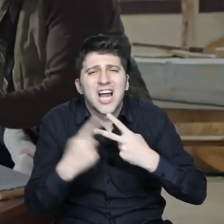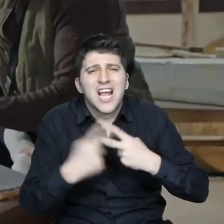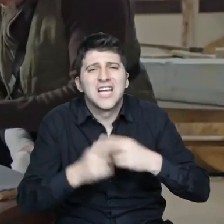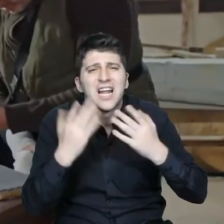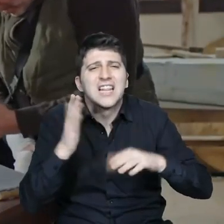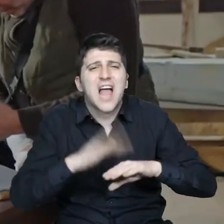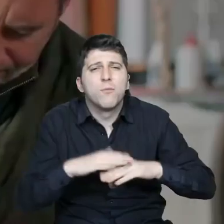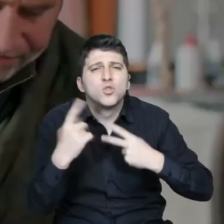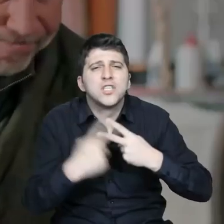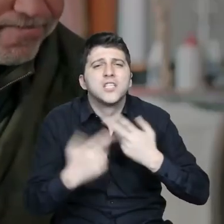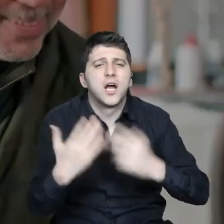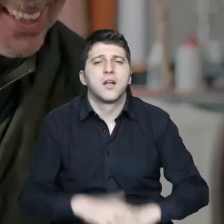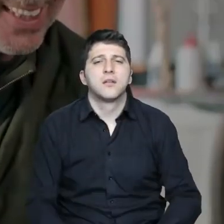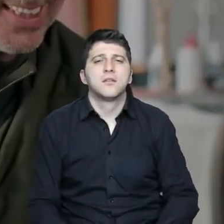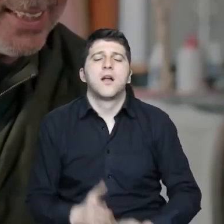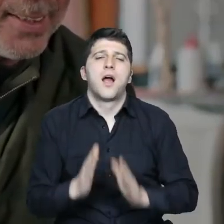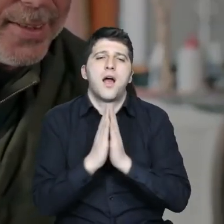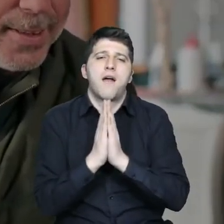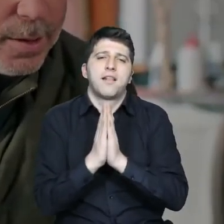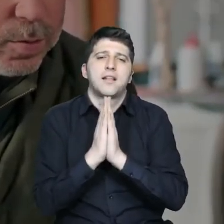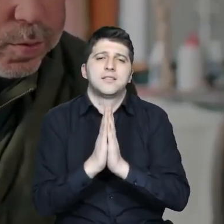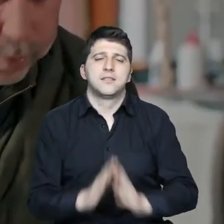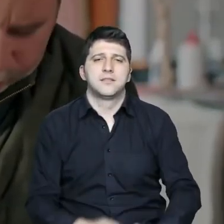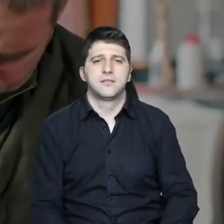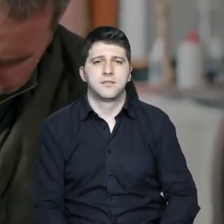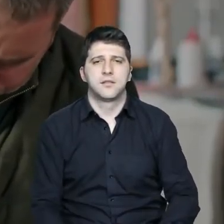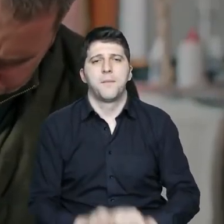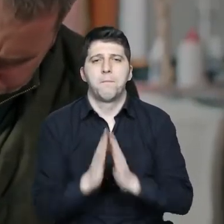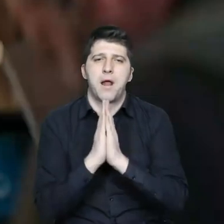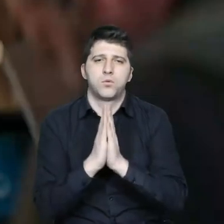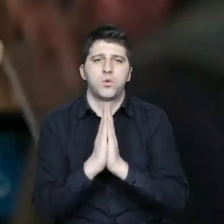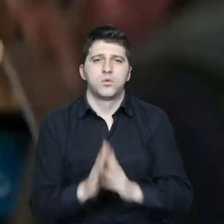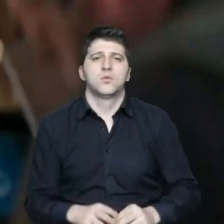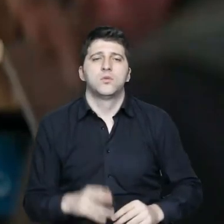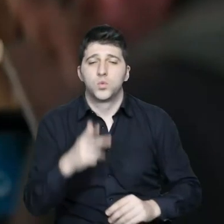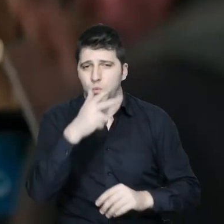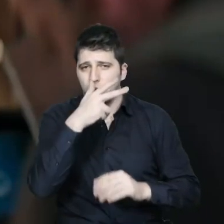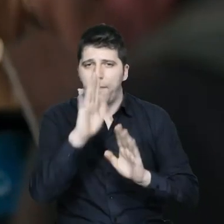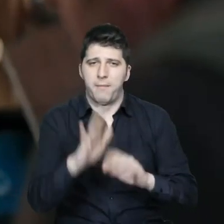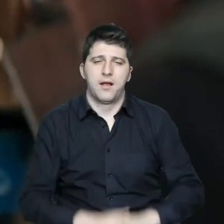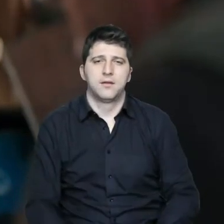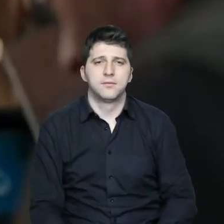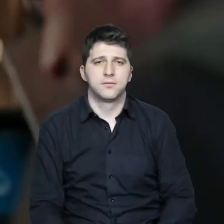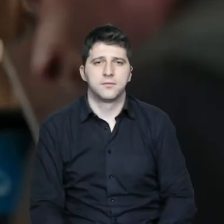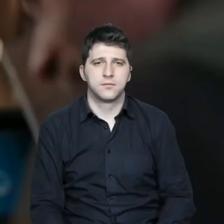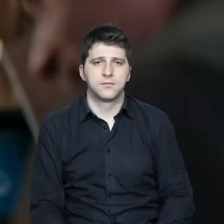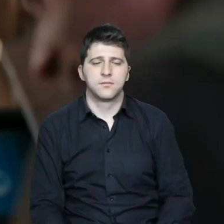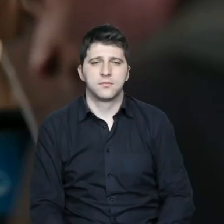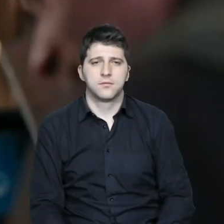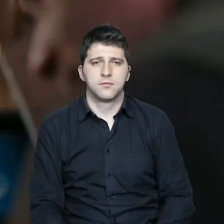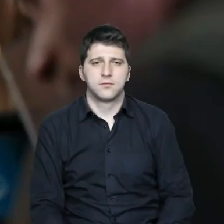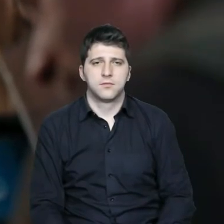Ne yapıyorsun Yaşar? Affedersin. Pardon. Kusura bakma ya.